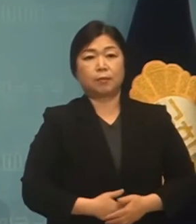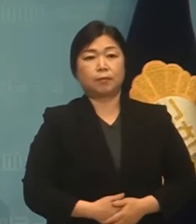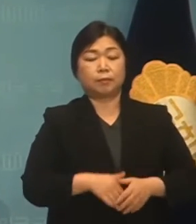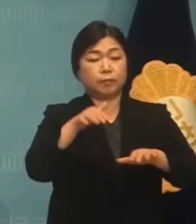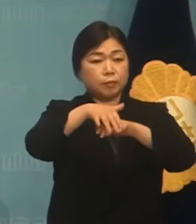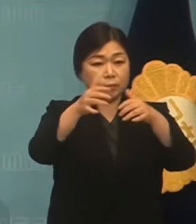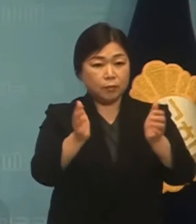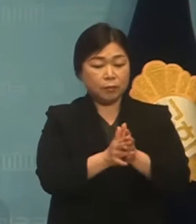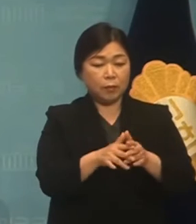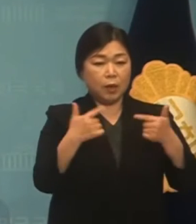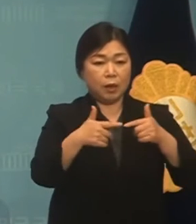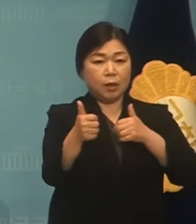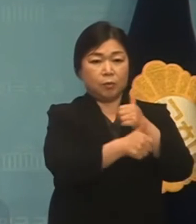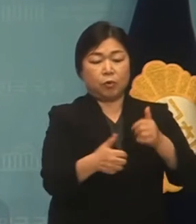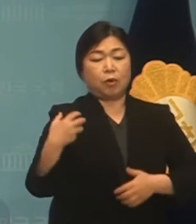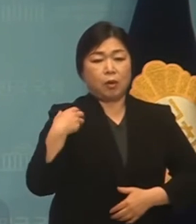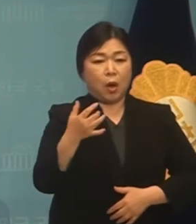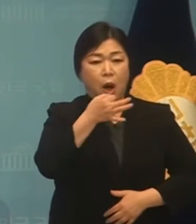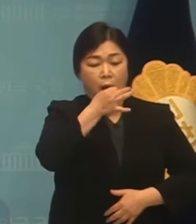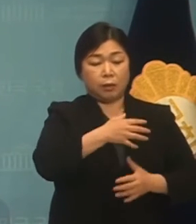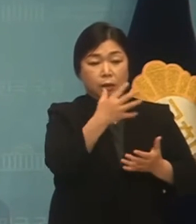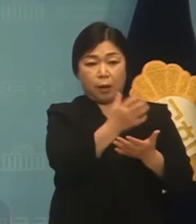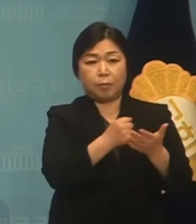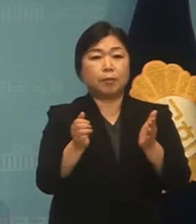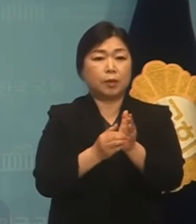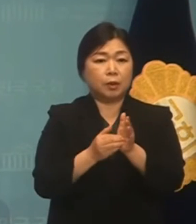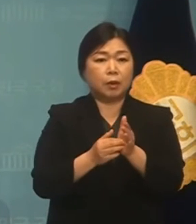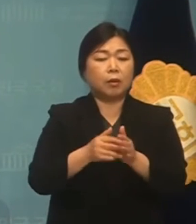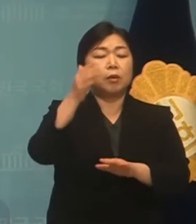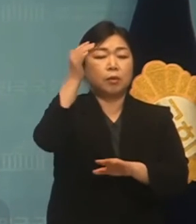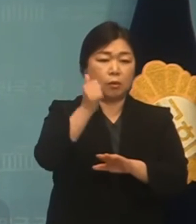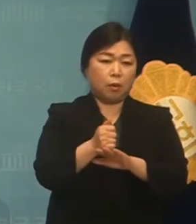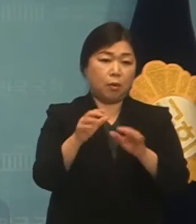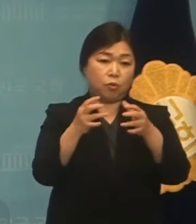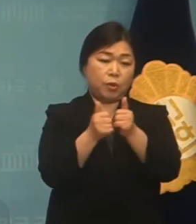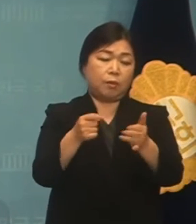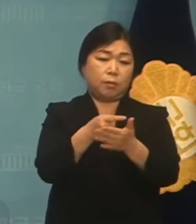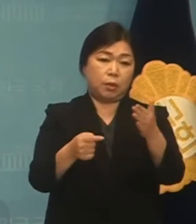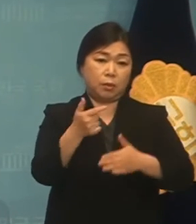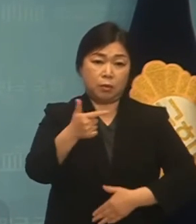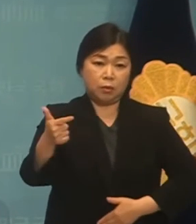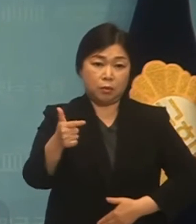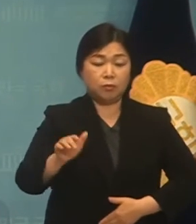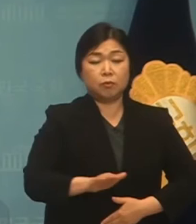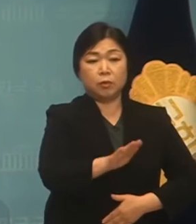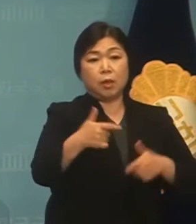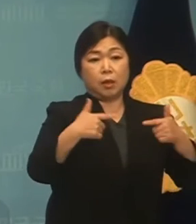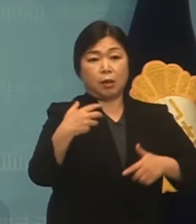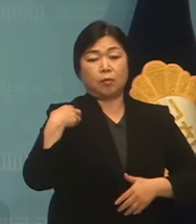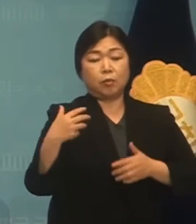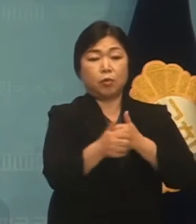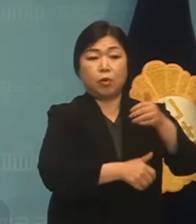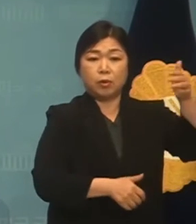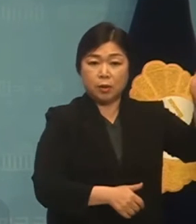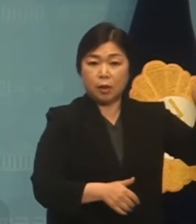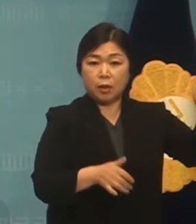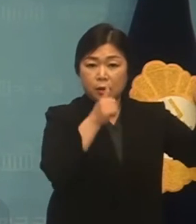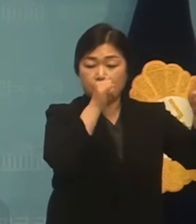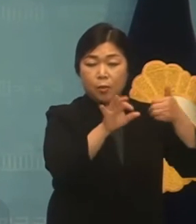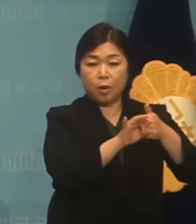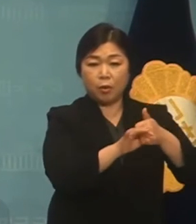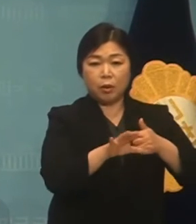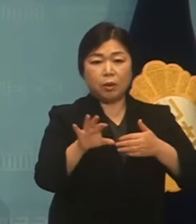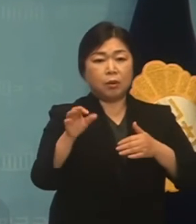상임위를 독식한 1년도 되지 않아 국민의 피해가 너무 커졌습니다. 우리가 상임위원장을 맡았다면